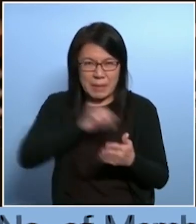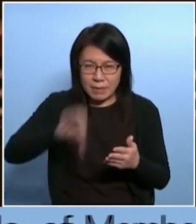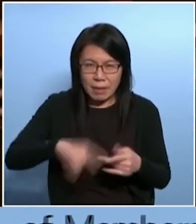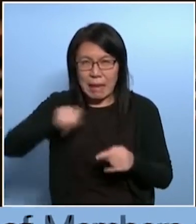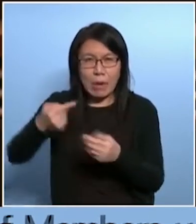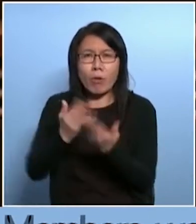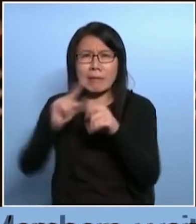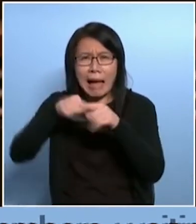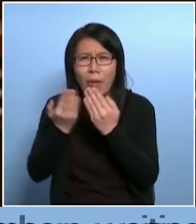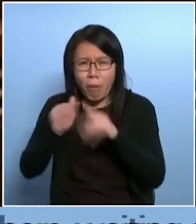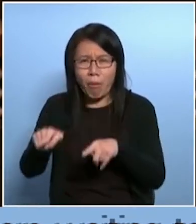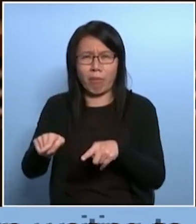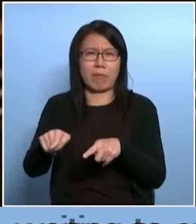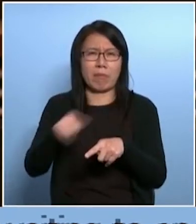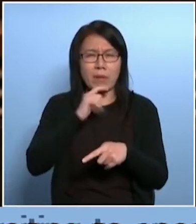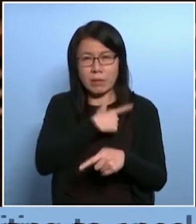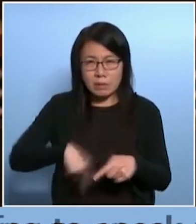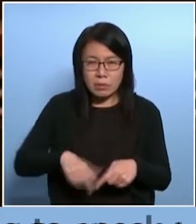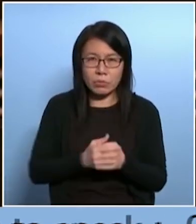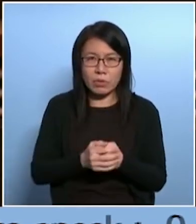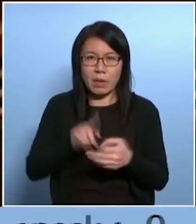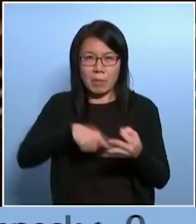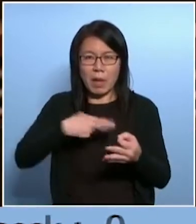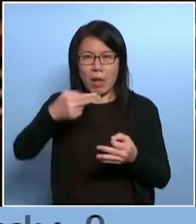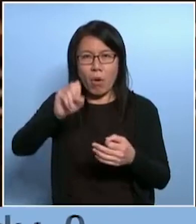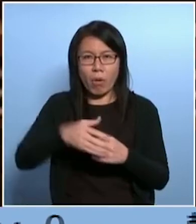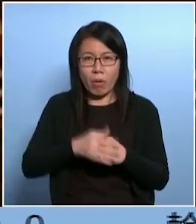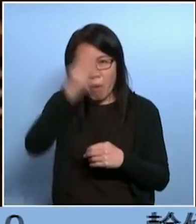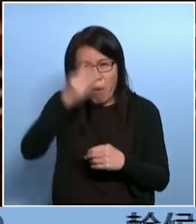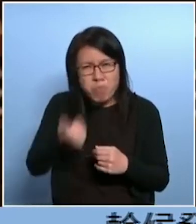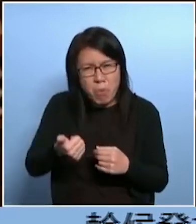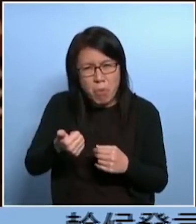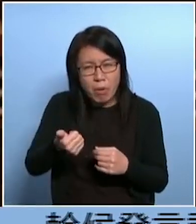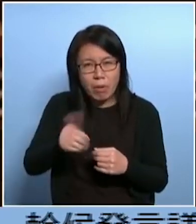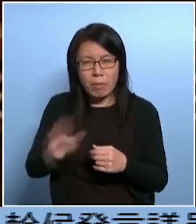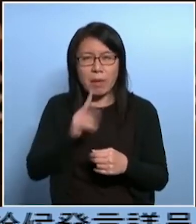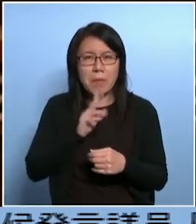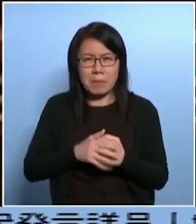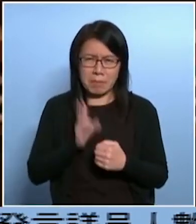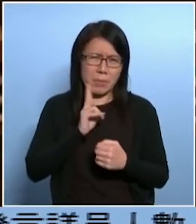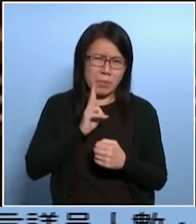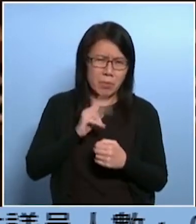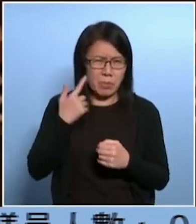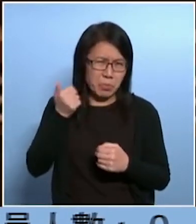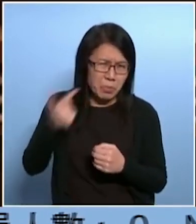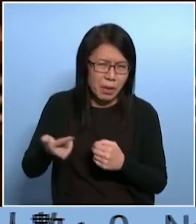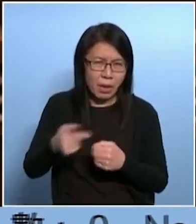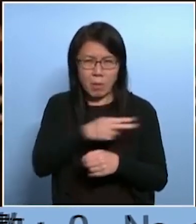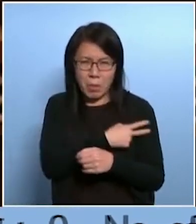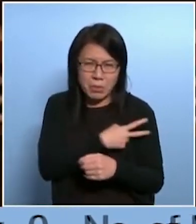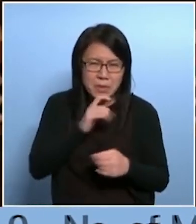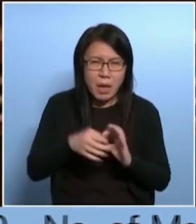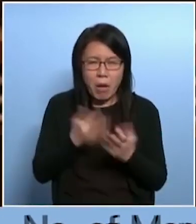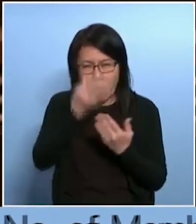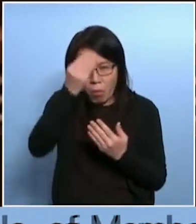外一間大學。你覺得那些議員何君堯這樣很有學識嗎？就算他是榮譽什麼博士的話，他都不是有學識